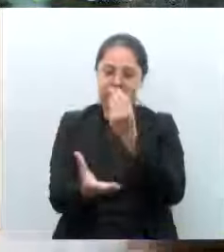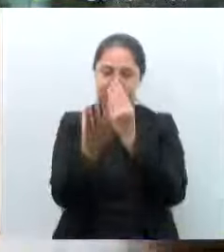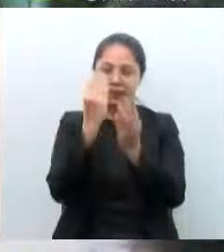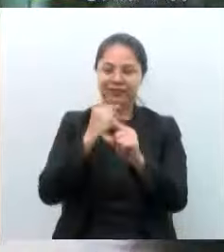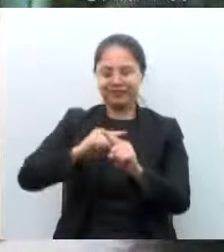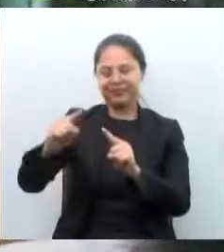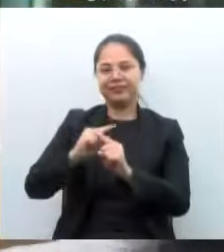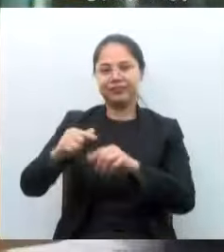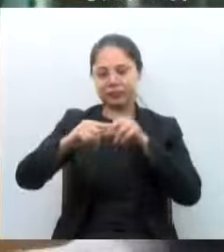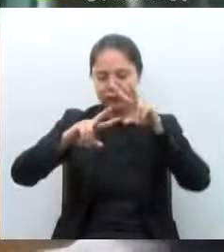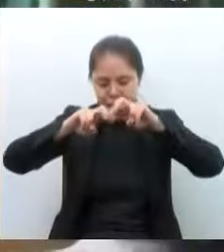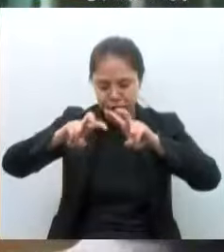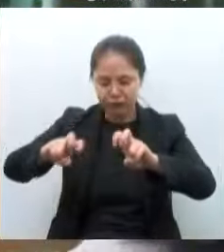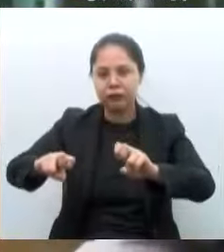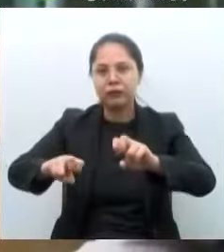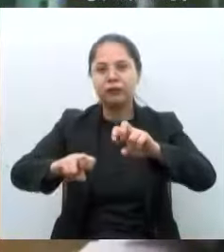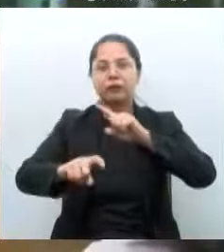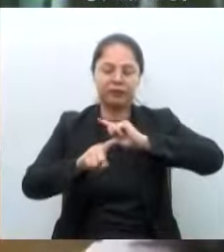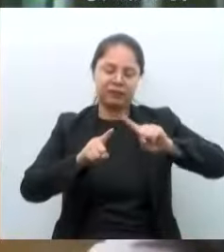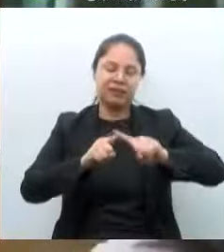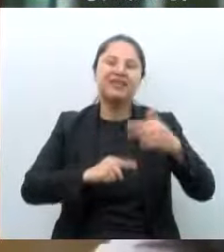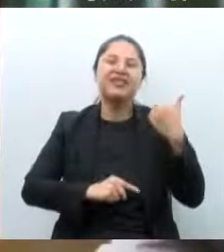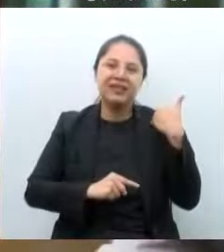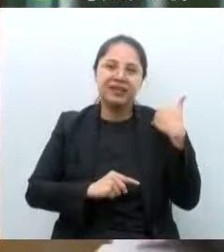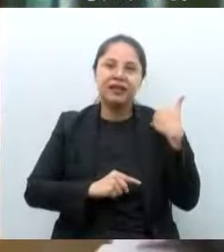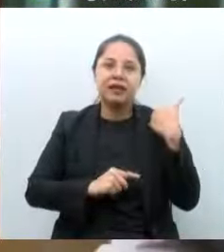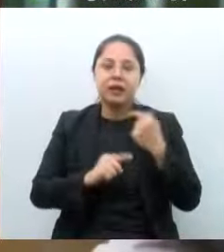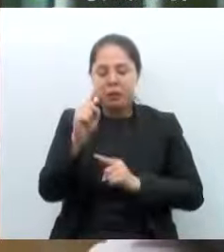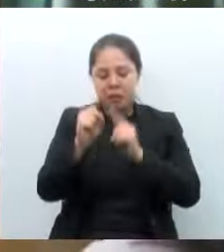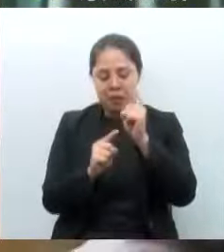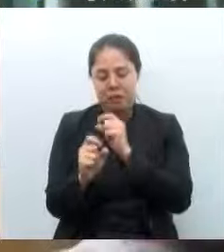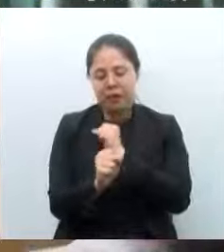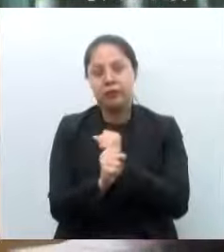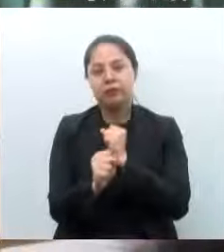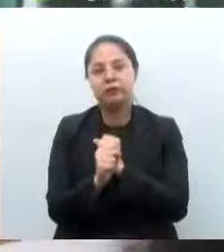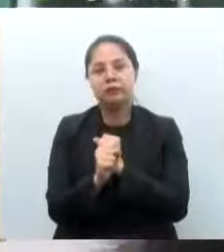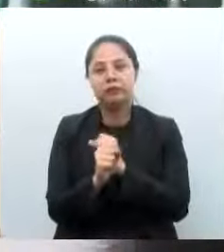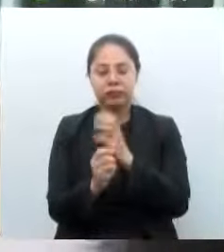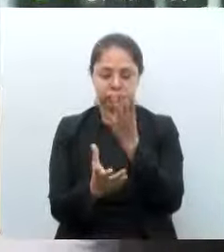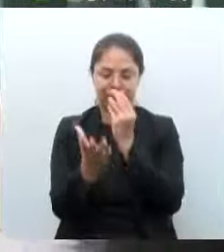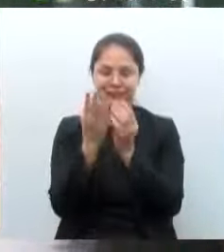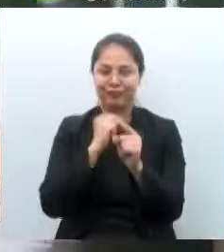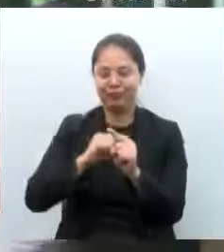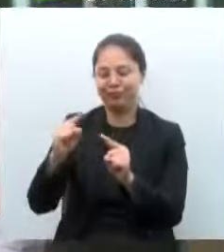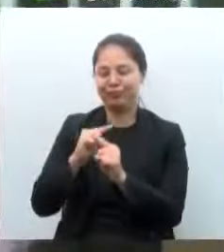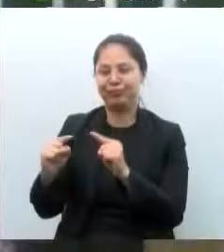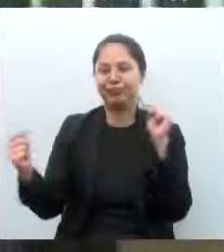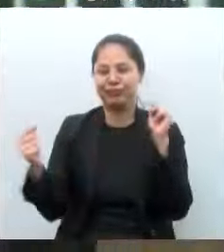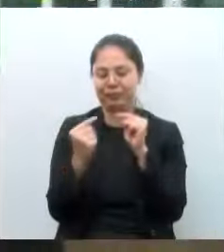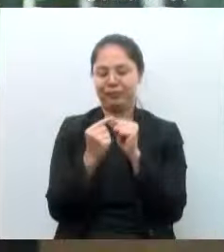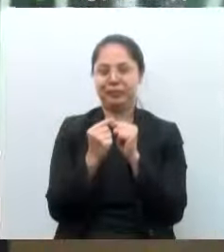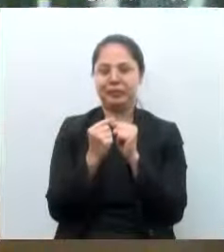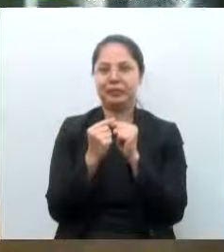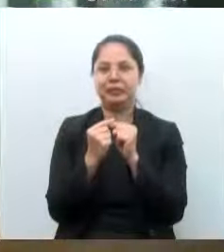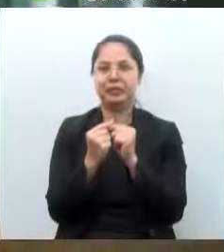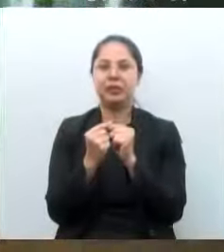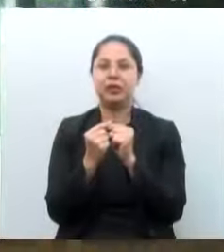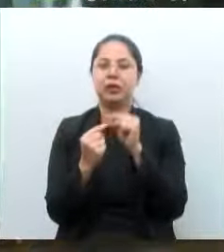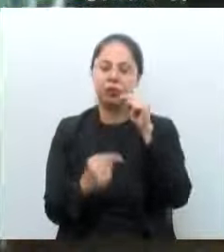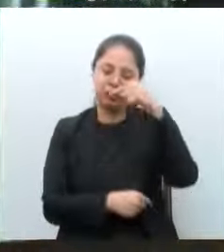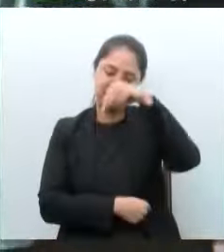านการสำรวจค้นหาค่ะโดยการจัดการเรียนรู้แหล่งเรียนรู้ท้องถิ่นของวัดบัวขวัญมีทับด้านบำรุง